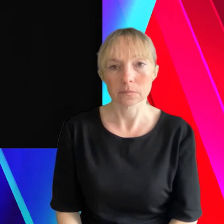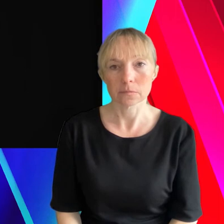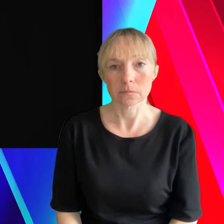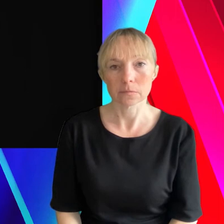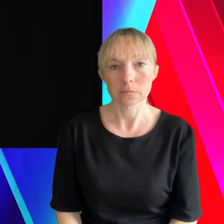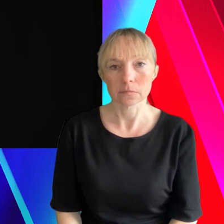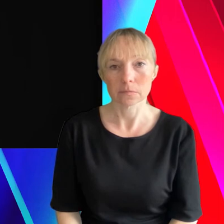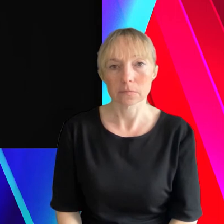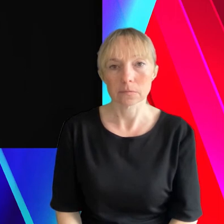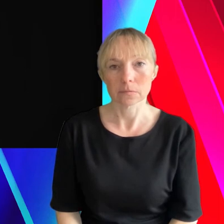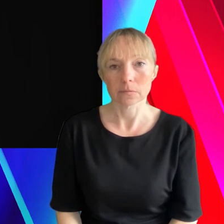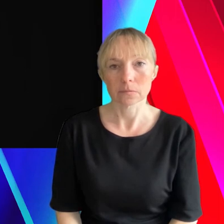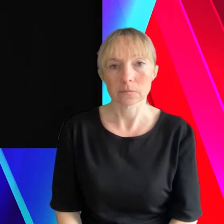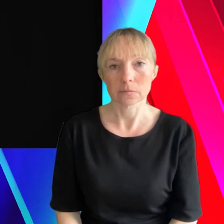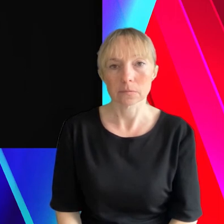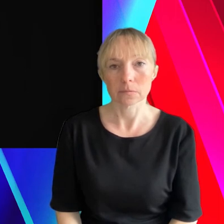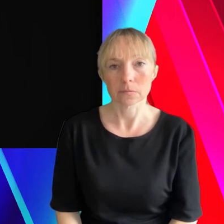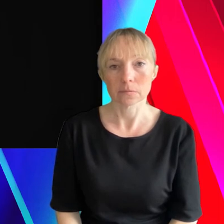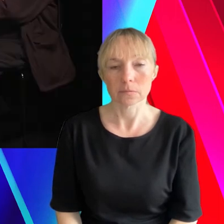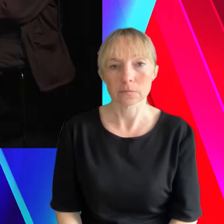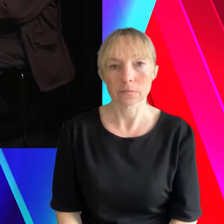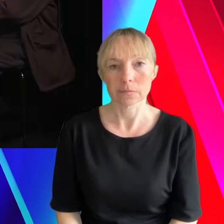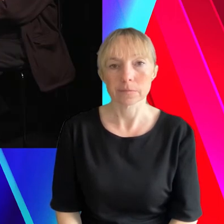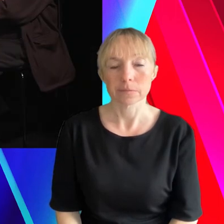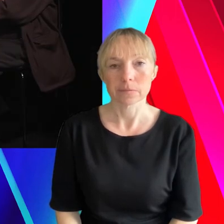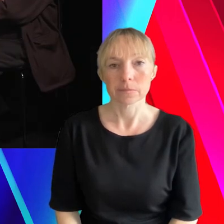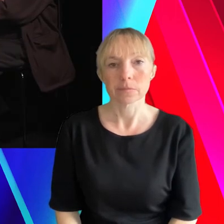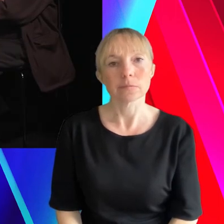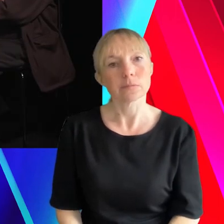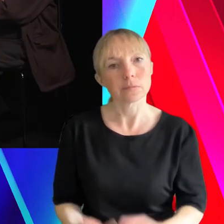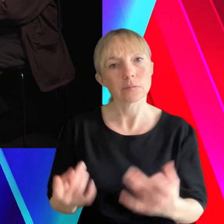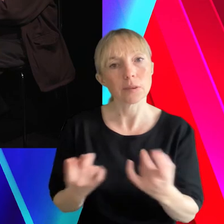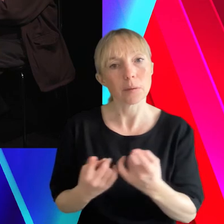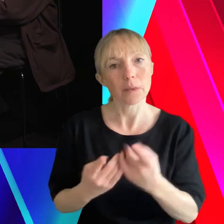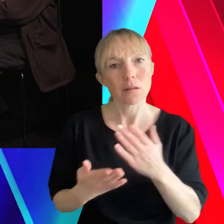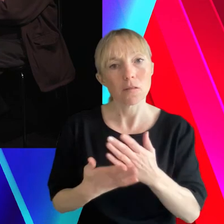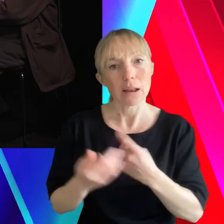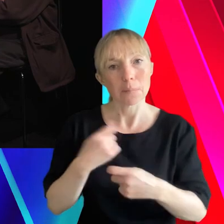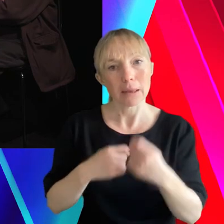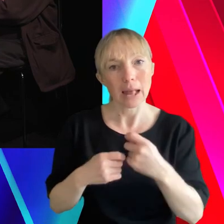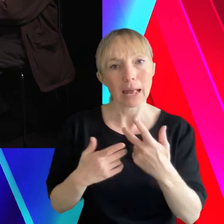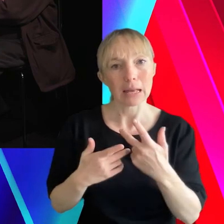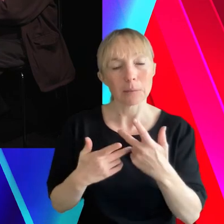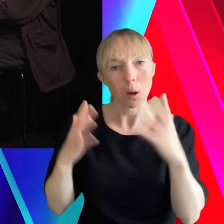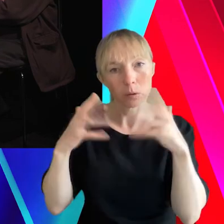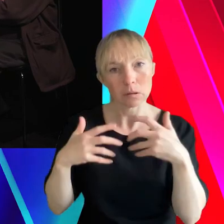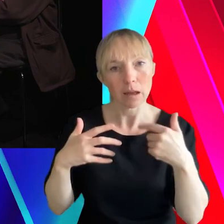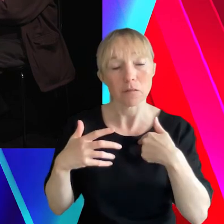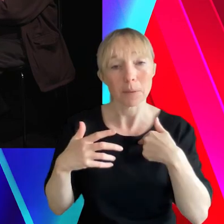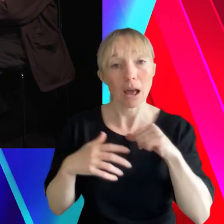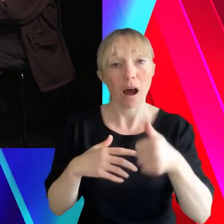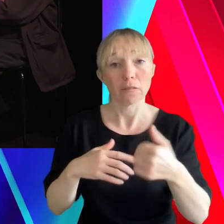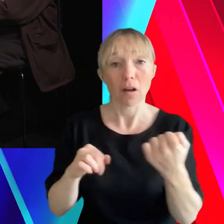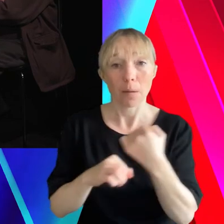داستان بار سنگین گذشته زندگی آدمه. Yes, something that really became a concern for me after a separation and